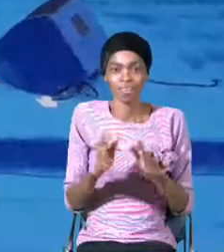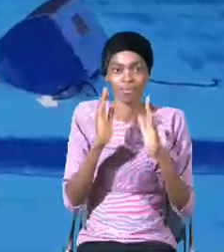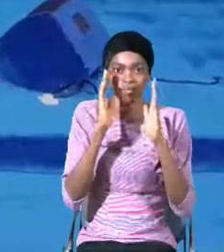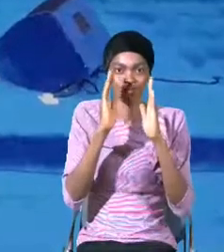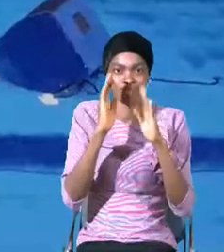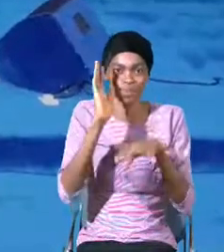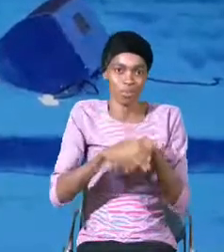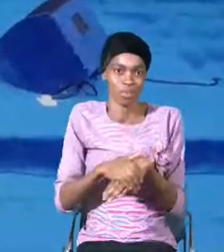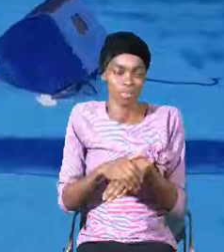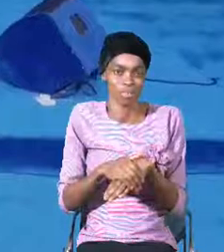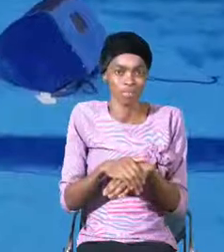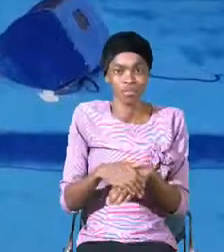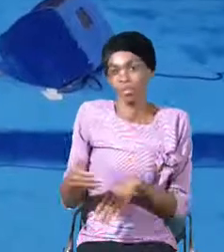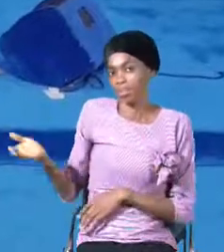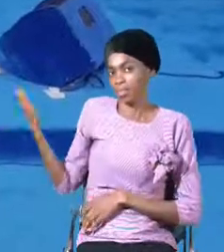le passé.